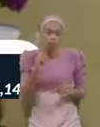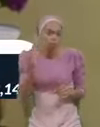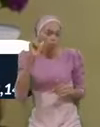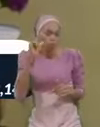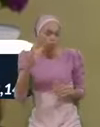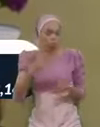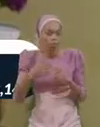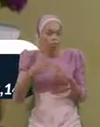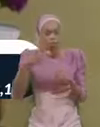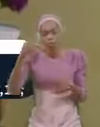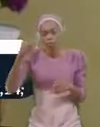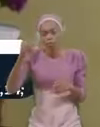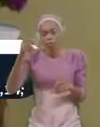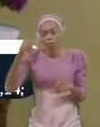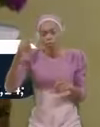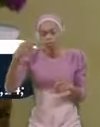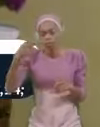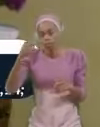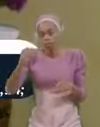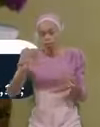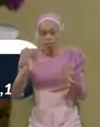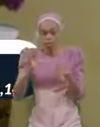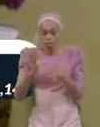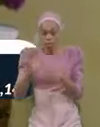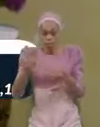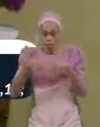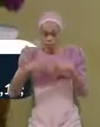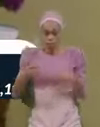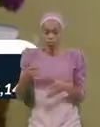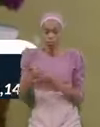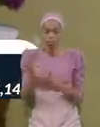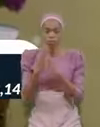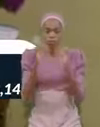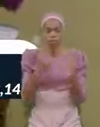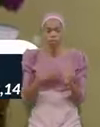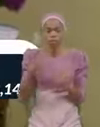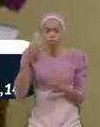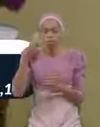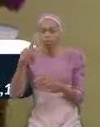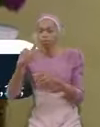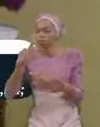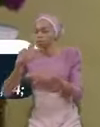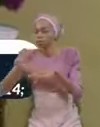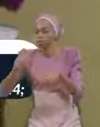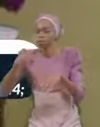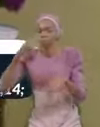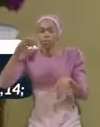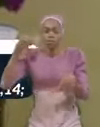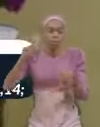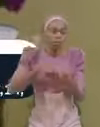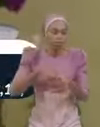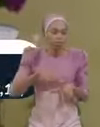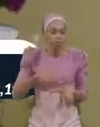disciples il entra dans un village et une femme nommée Mar le reçu dans sa maison